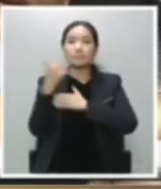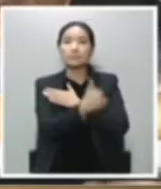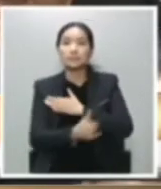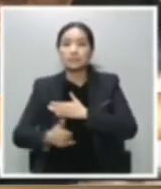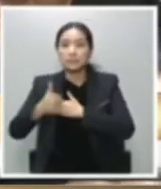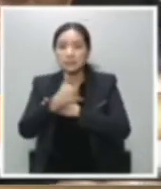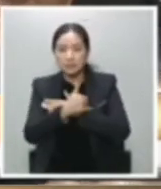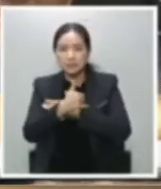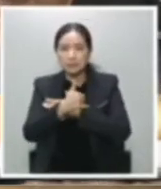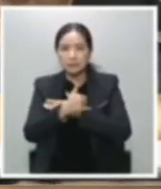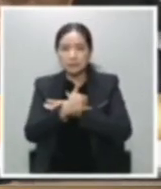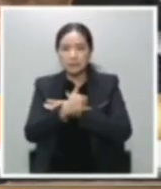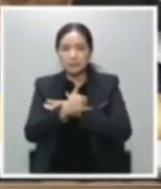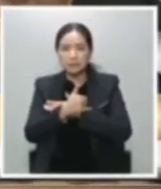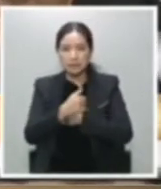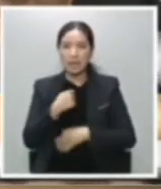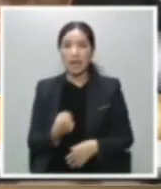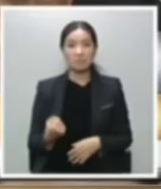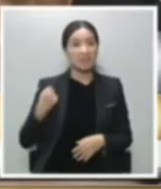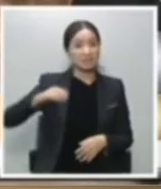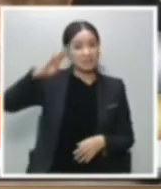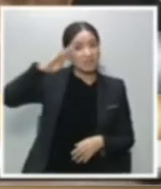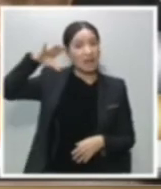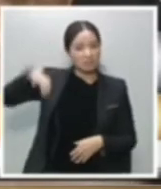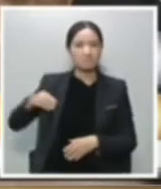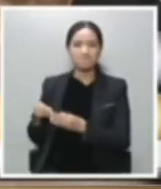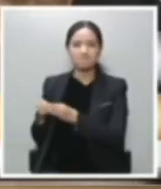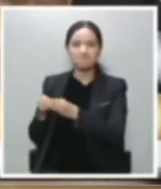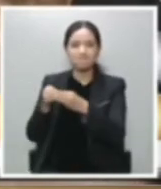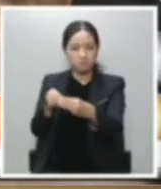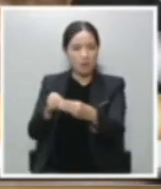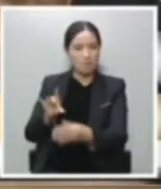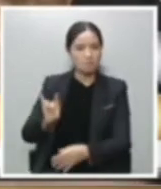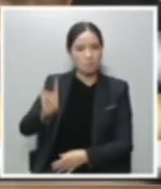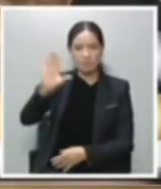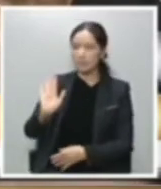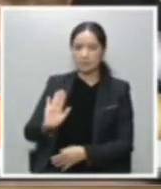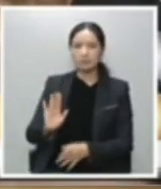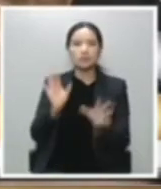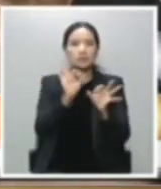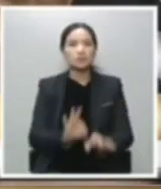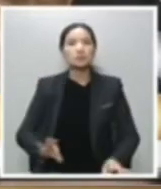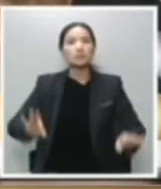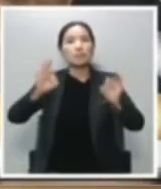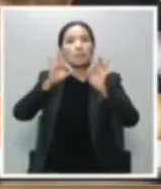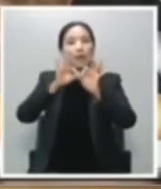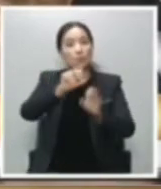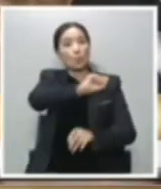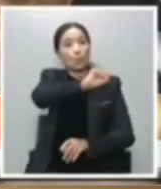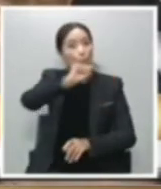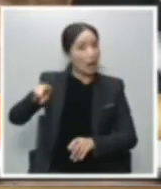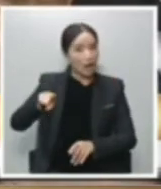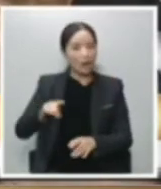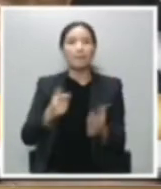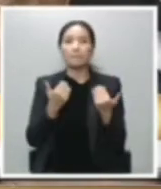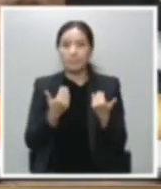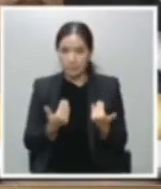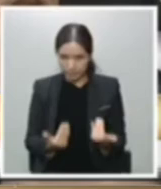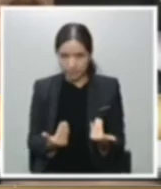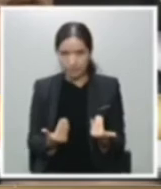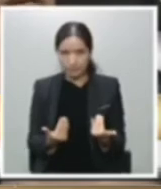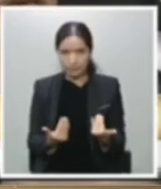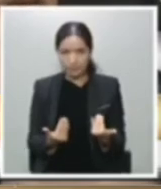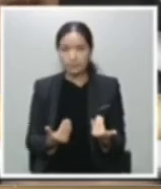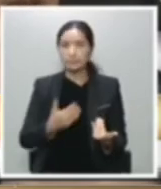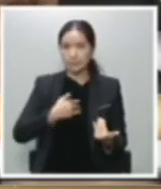ม่ได้อยู่ในอำนาจที่กองทัพจะนำพาไปอย่างเดียวนะครับสิ่งสำคัญกว่านั้นก็คือว่าณวันนี้นะครับ